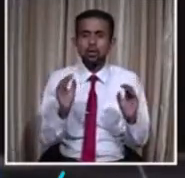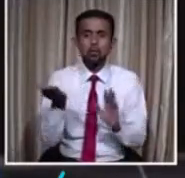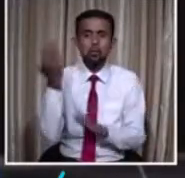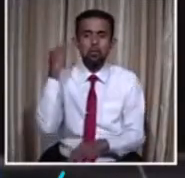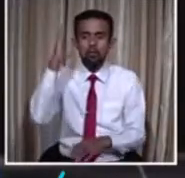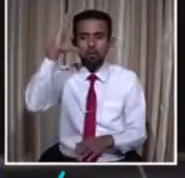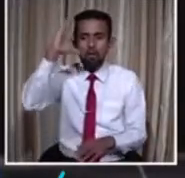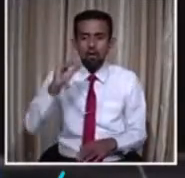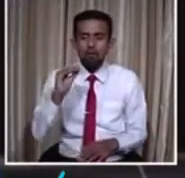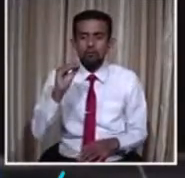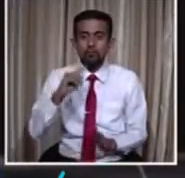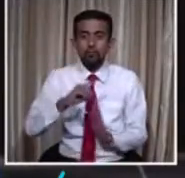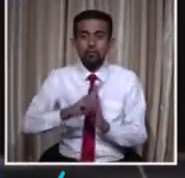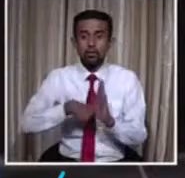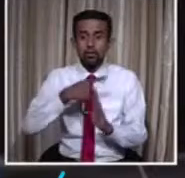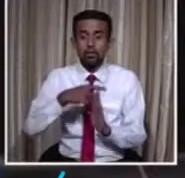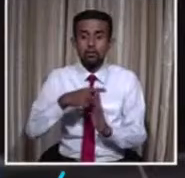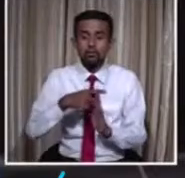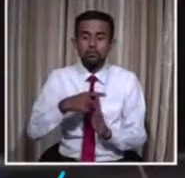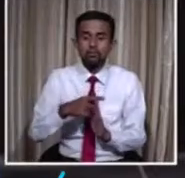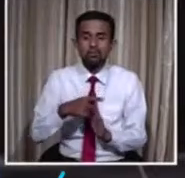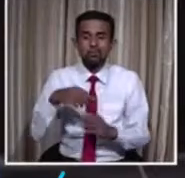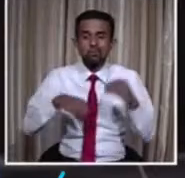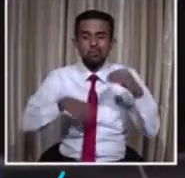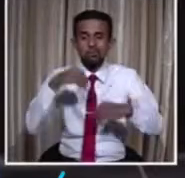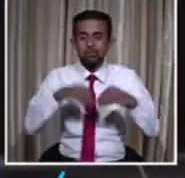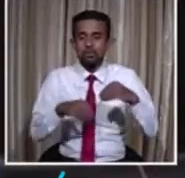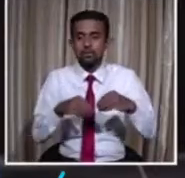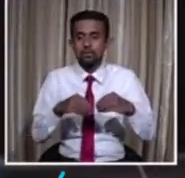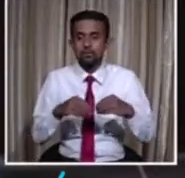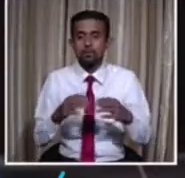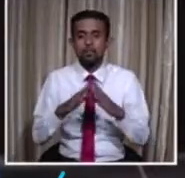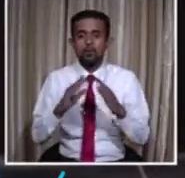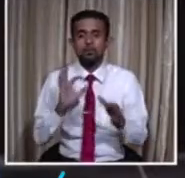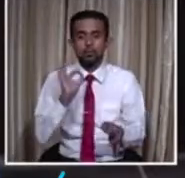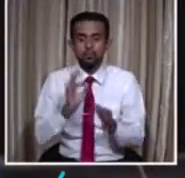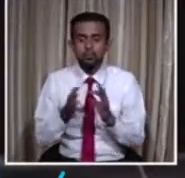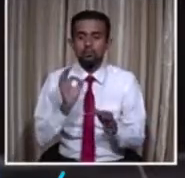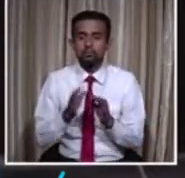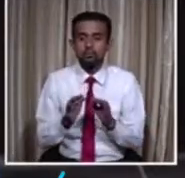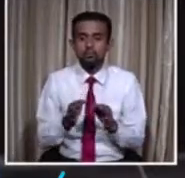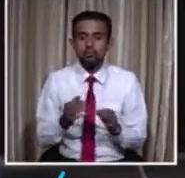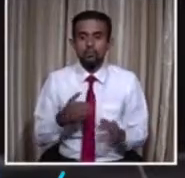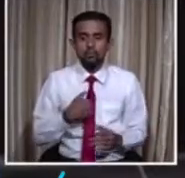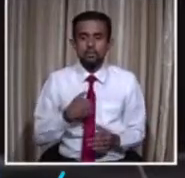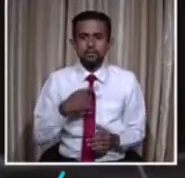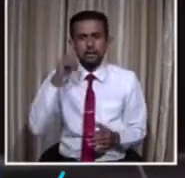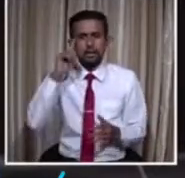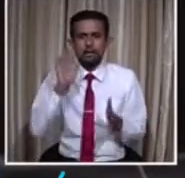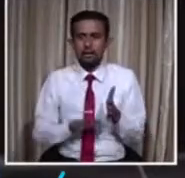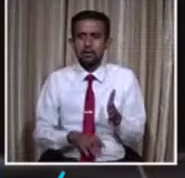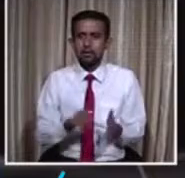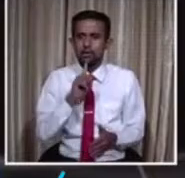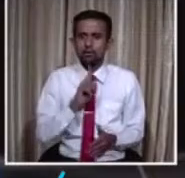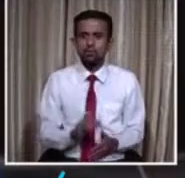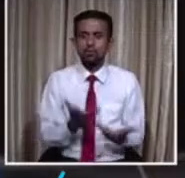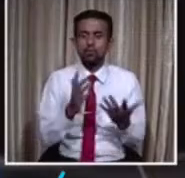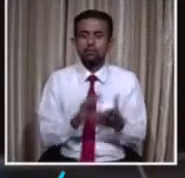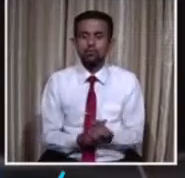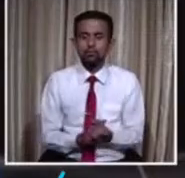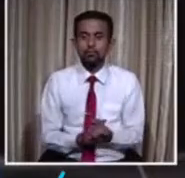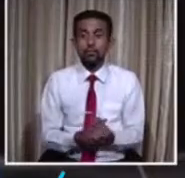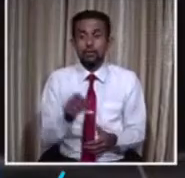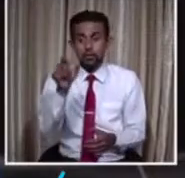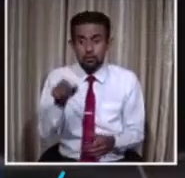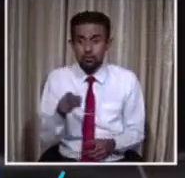ratri, ratapuram, desa palat ni angge, depan lagi ni tapi mahaya bah tarai hilada kini lagi la. Ewa